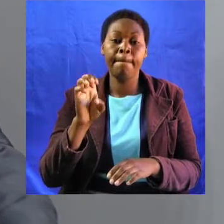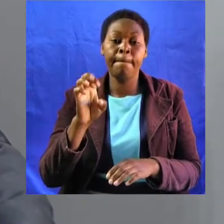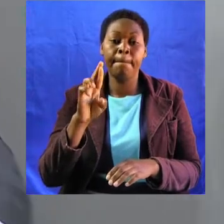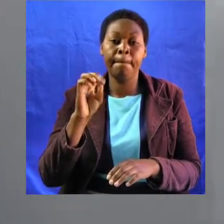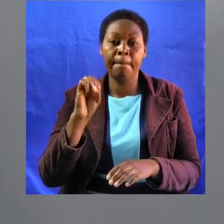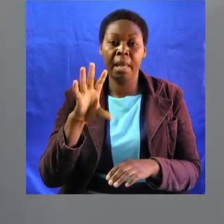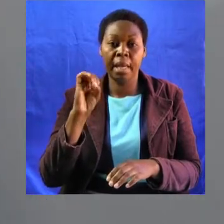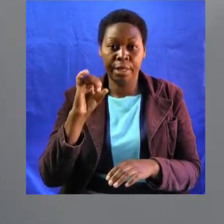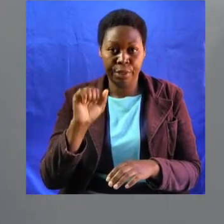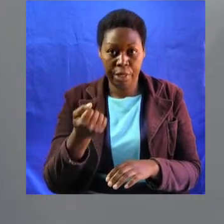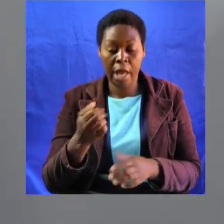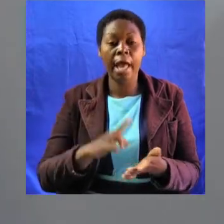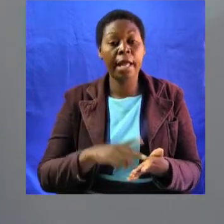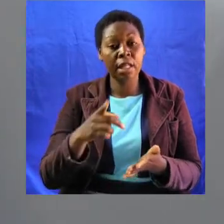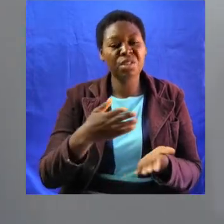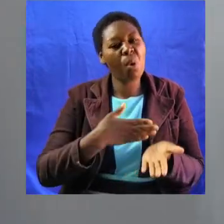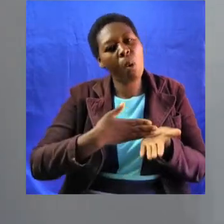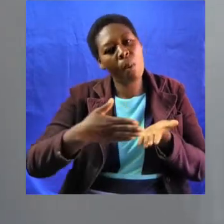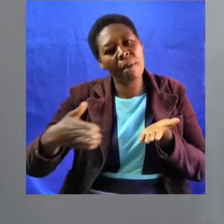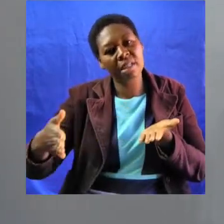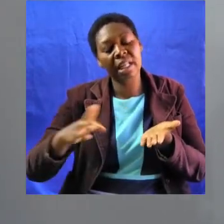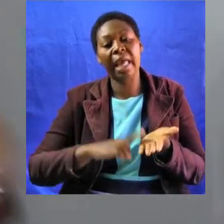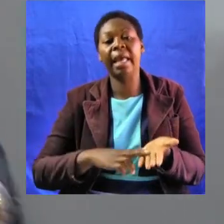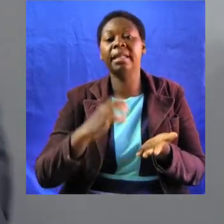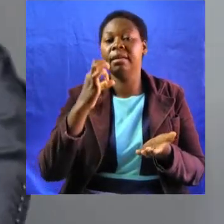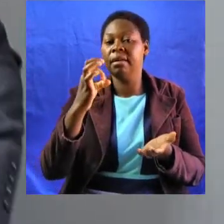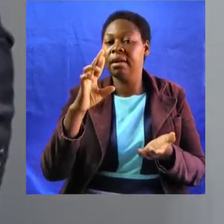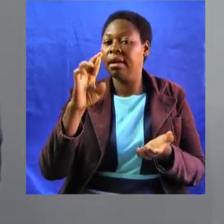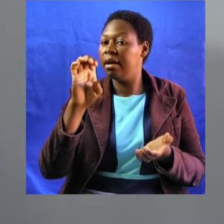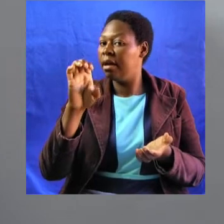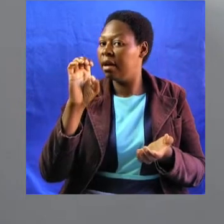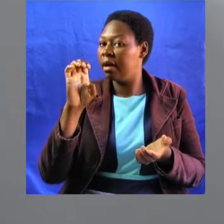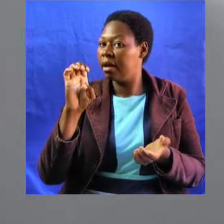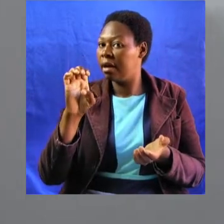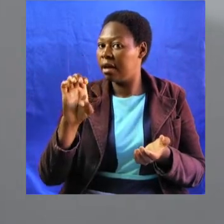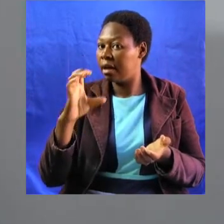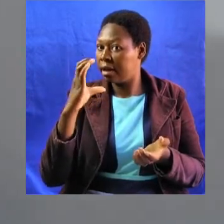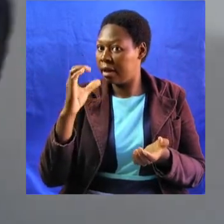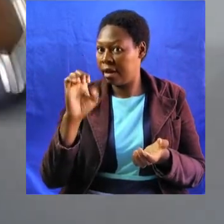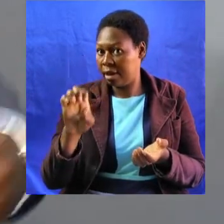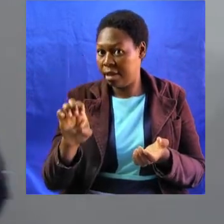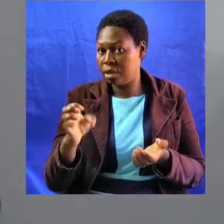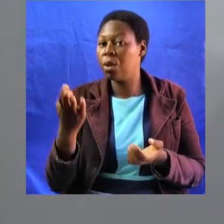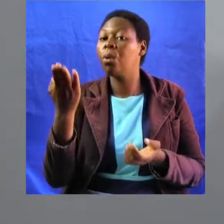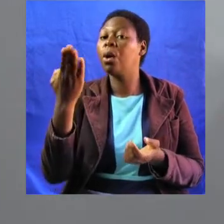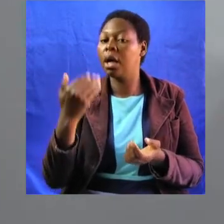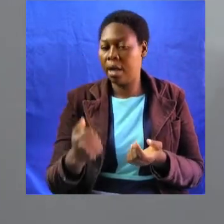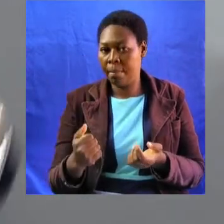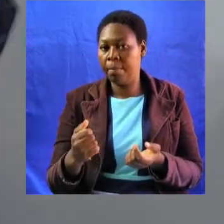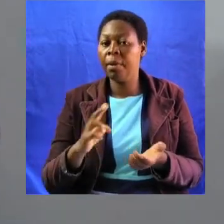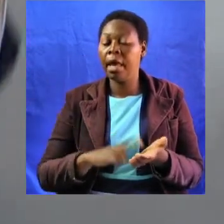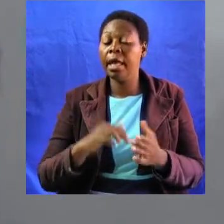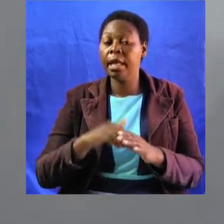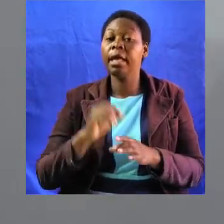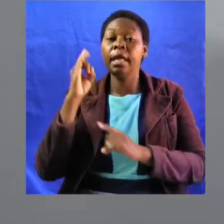chete. Pezhia ichatozopfuura kwouya Greece. In other words, Gabriel aiti, pacharamba pachienda nhoroondo yenyika inoyi,